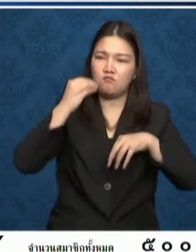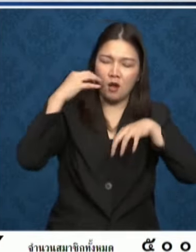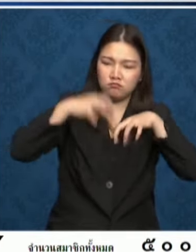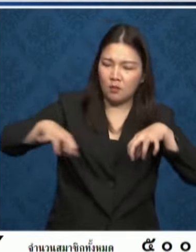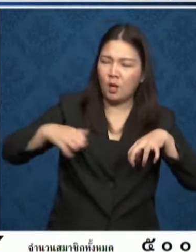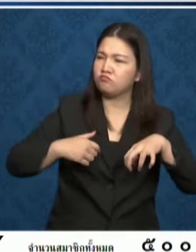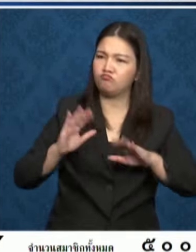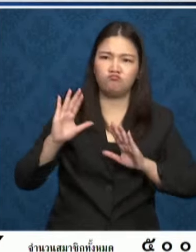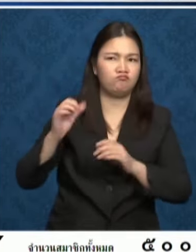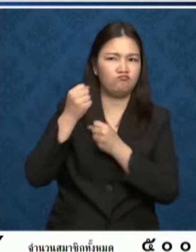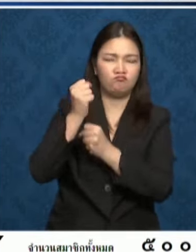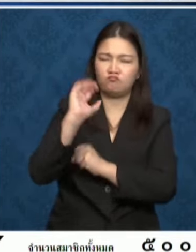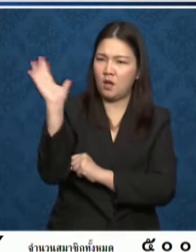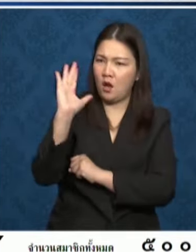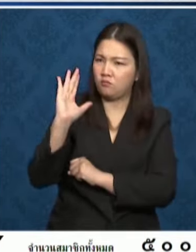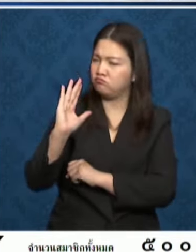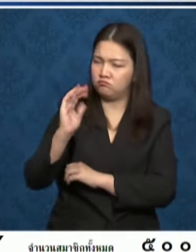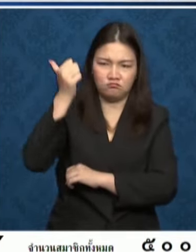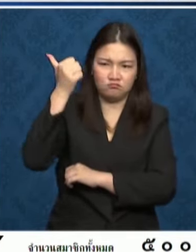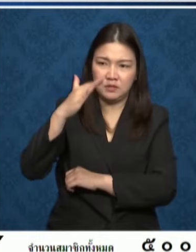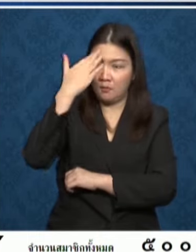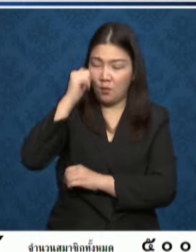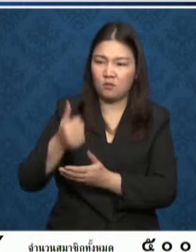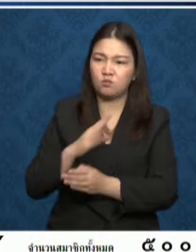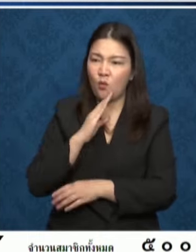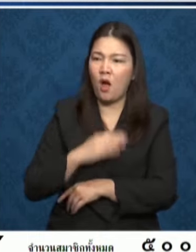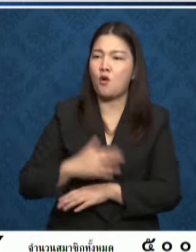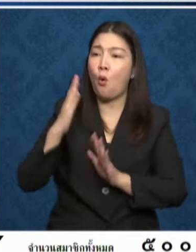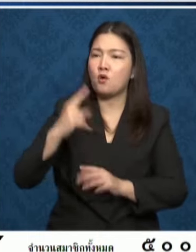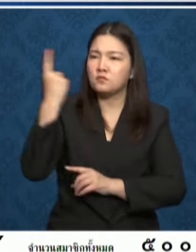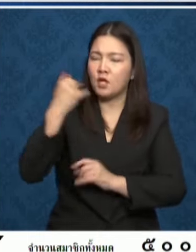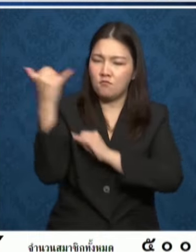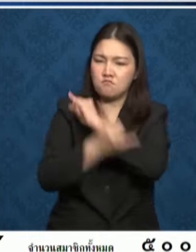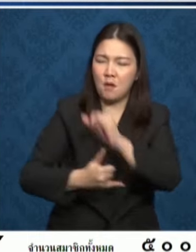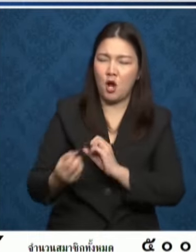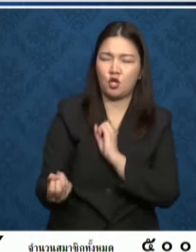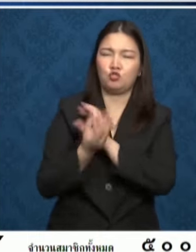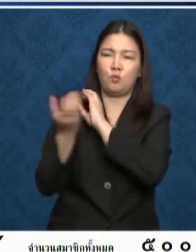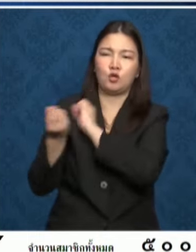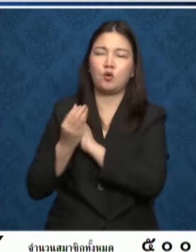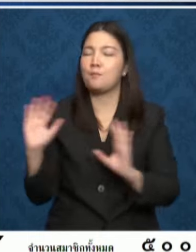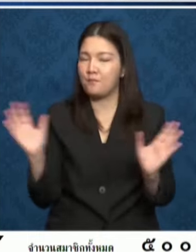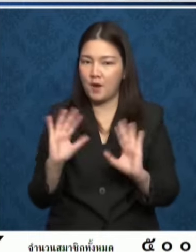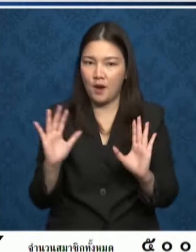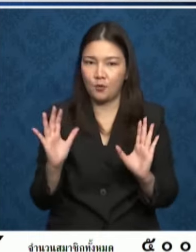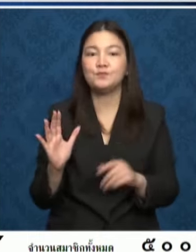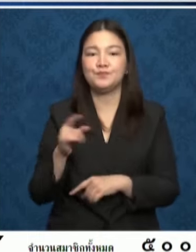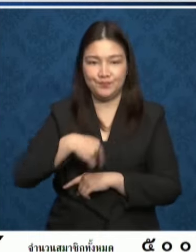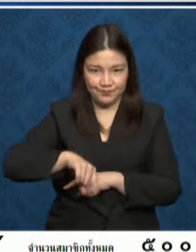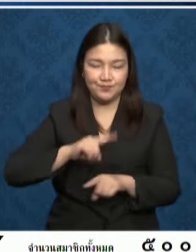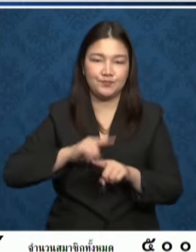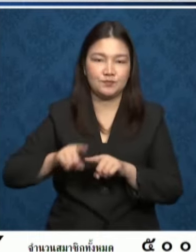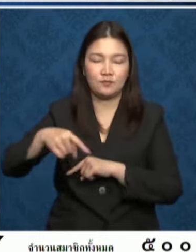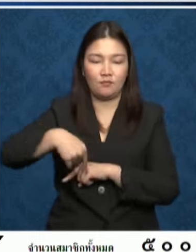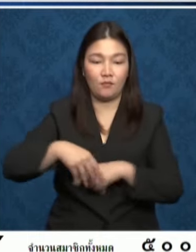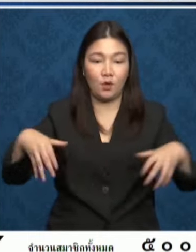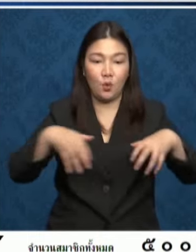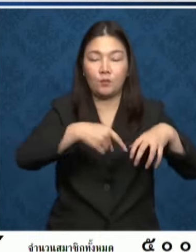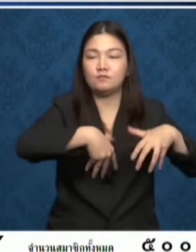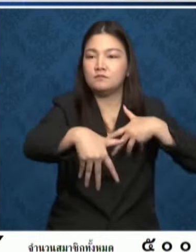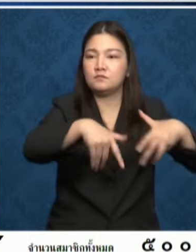ฉบับนี้กำลังทำลายวิถีชีวิตของชุมชนนะครับทุกวันนี้นะครับชาวบ้านบ้านกลางอยู่ท่ามกลาง